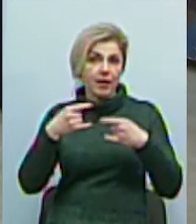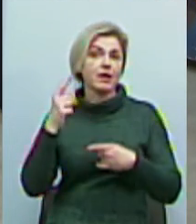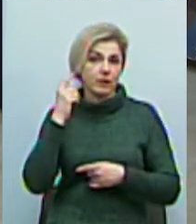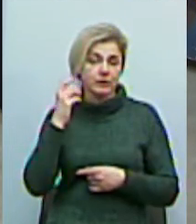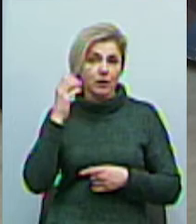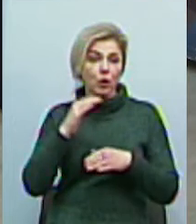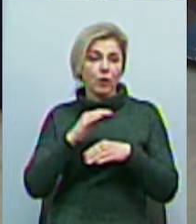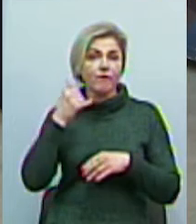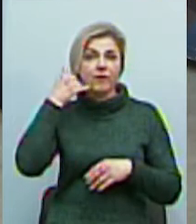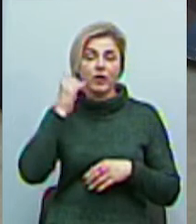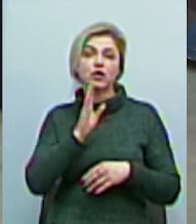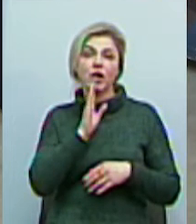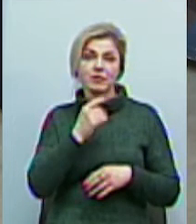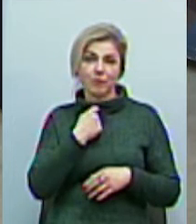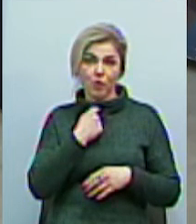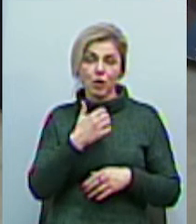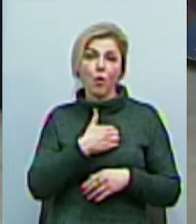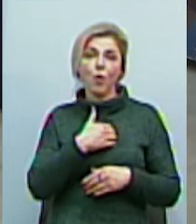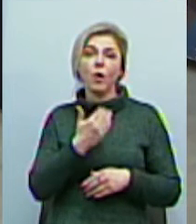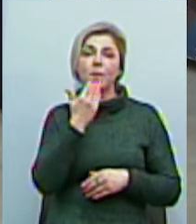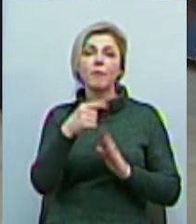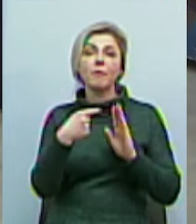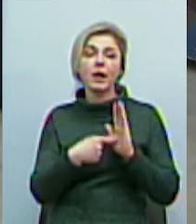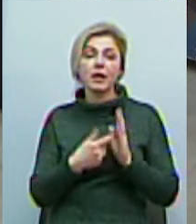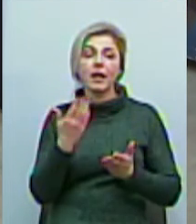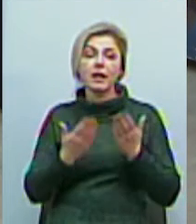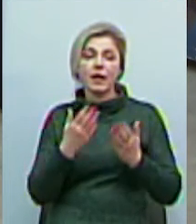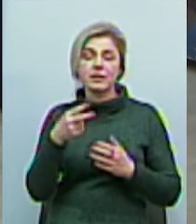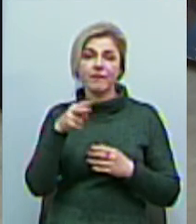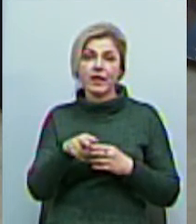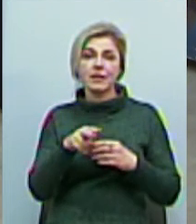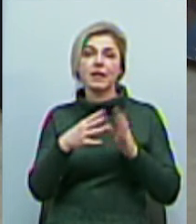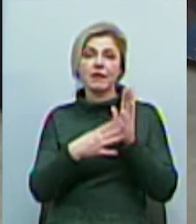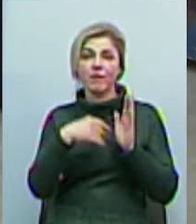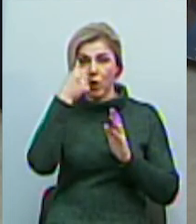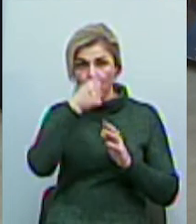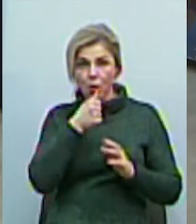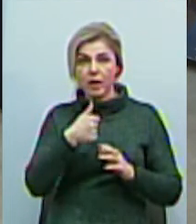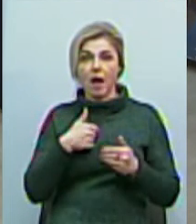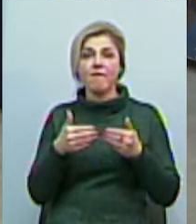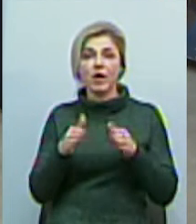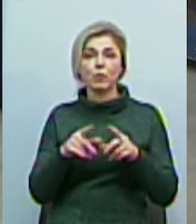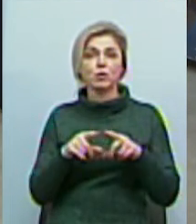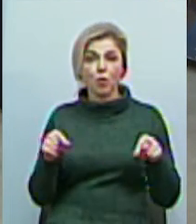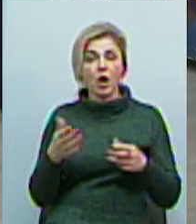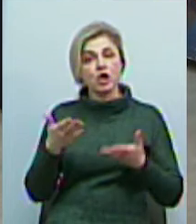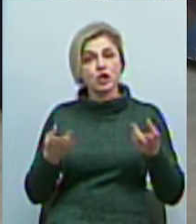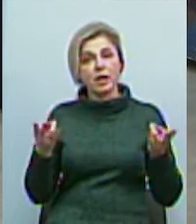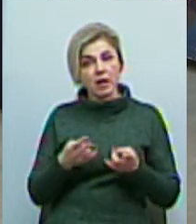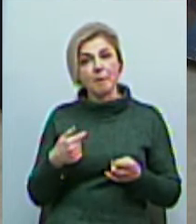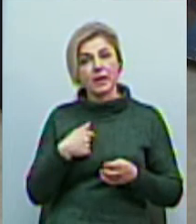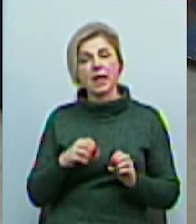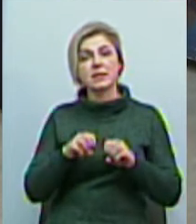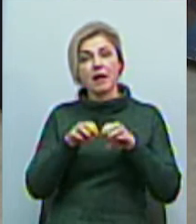вечора. Хотіла запитати, дивіться, якщо я у 2009 році закінчила школу, чи потрібно мені здавати зовнішнє